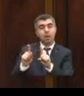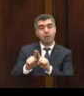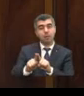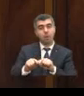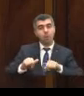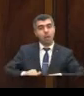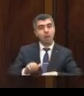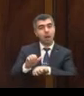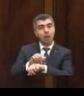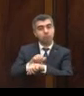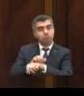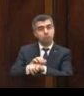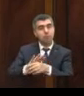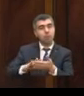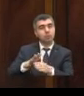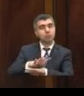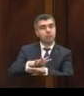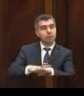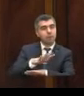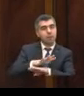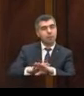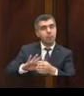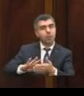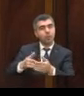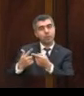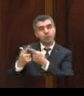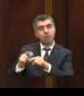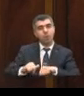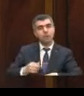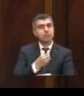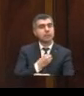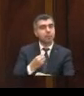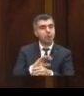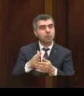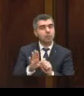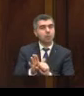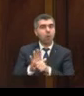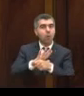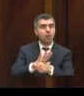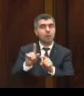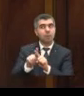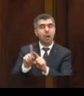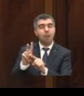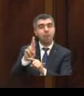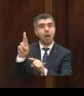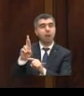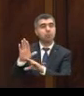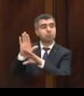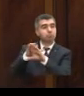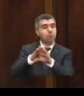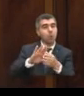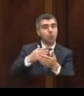العمومية إزاء تداعيات وآثار أزمة كوفيد-19 تحت القيادة المتبصرة